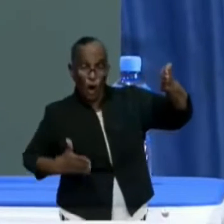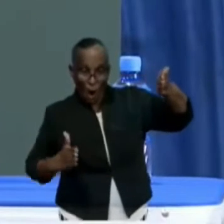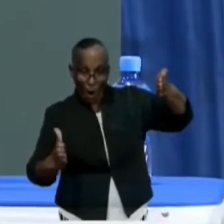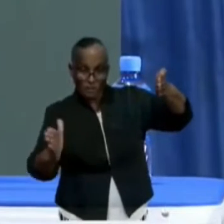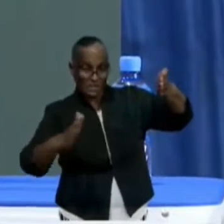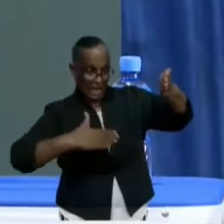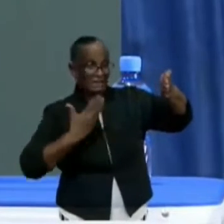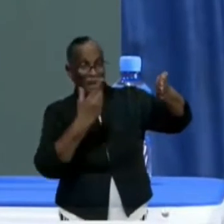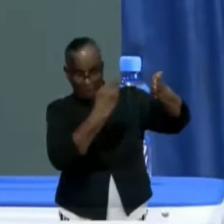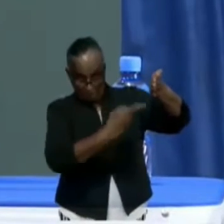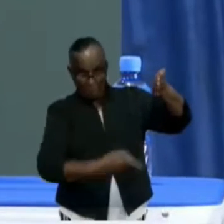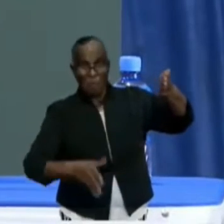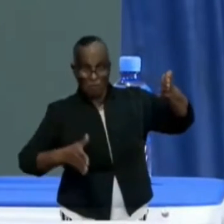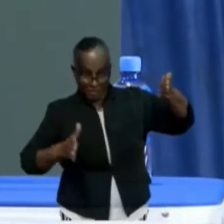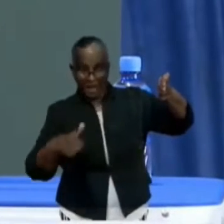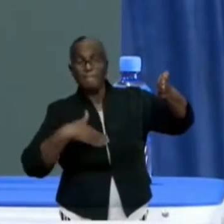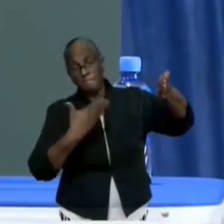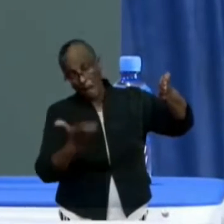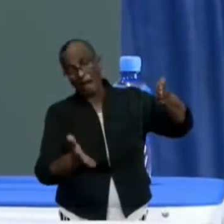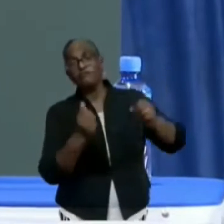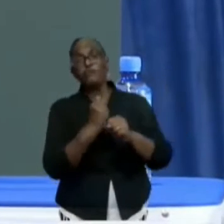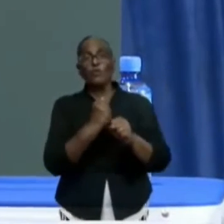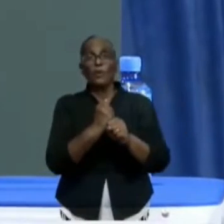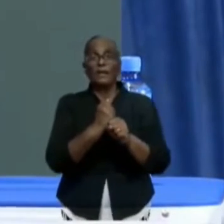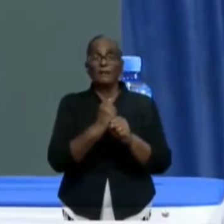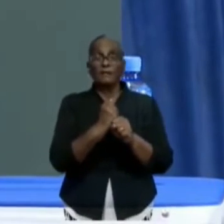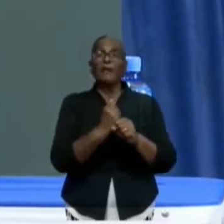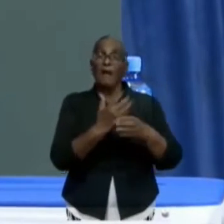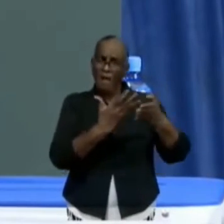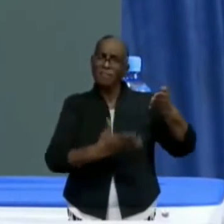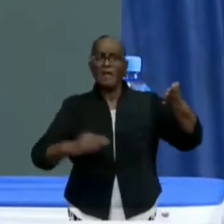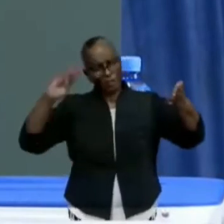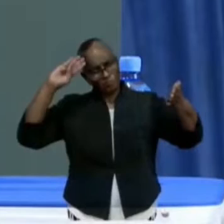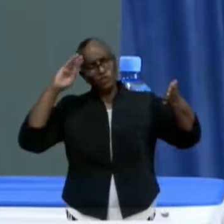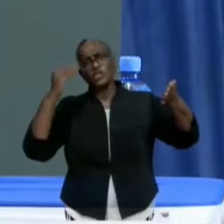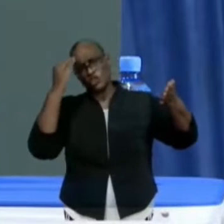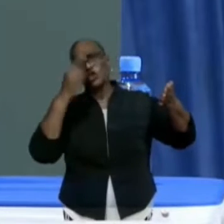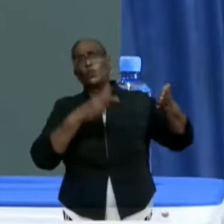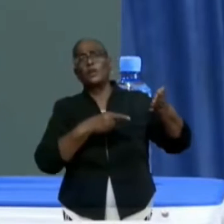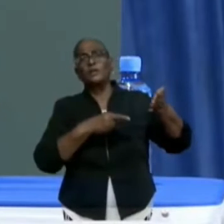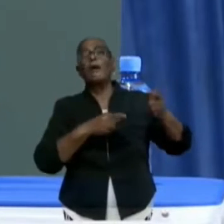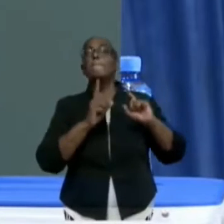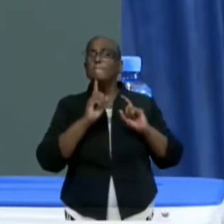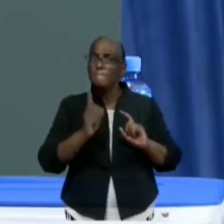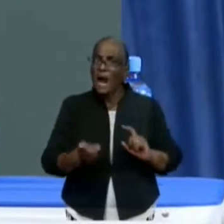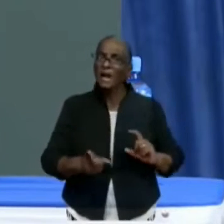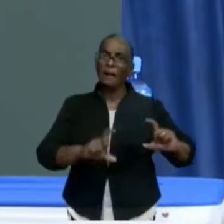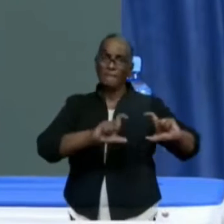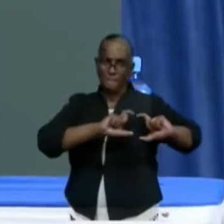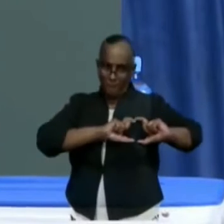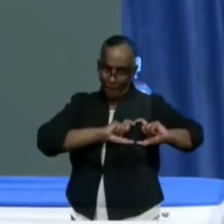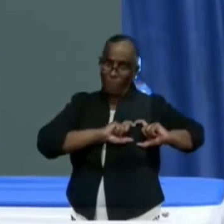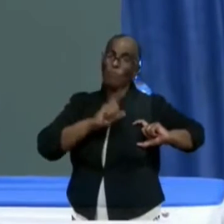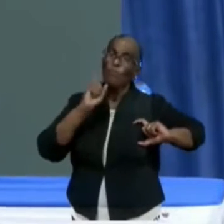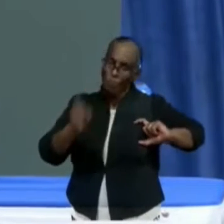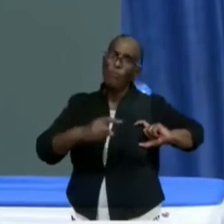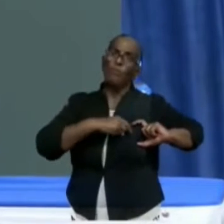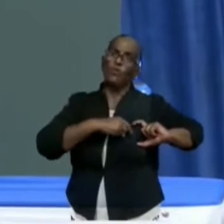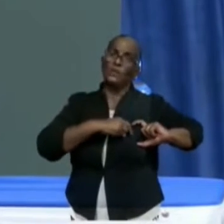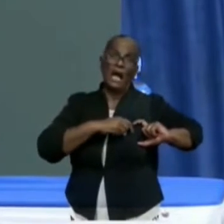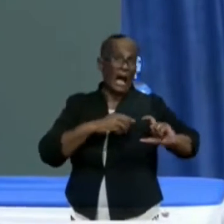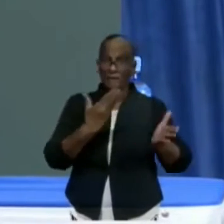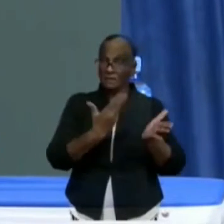uitoefenen van hun werkzaamheden. En daarmee wordt er dus rekening gehouden. Maar u moet uw badge bij u hebben. Als u zich niet kunt